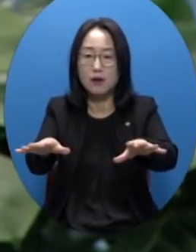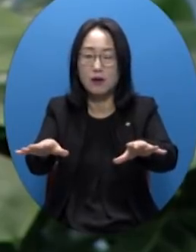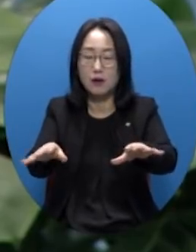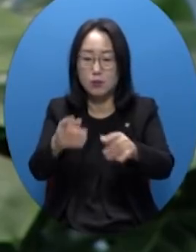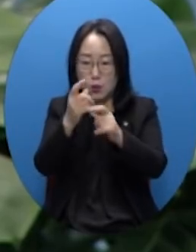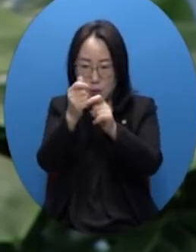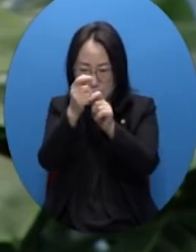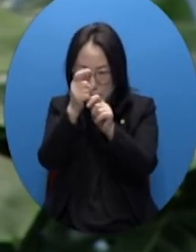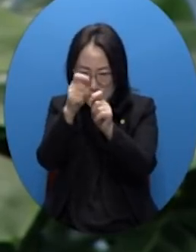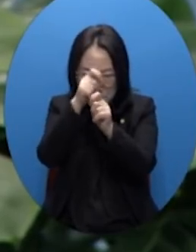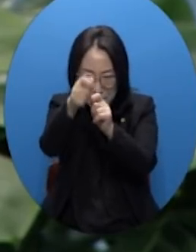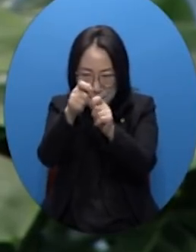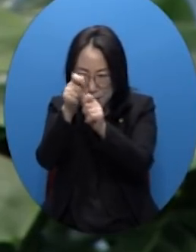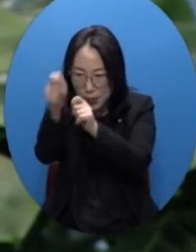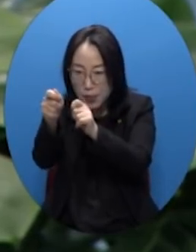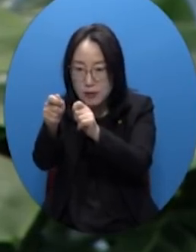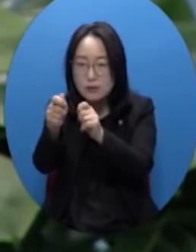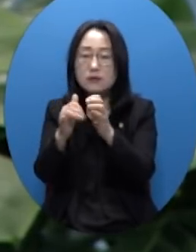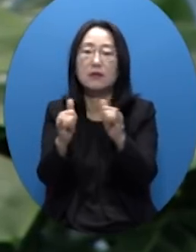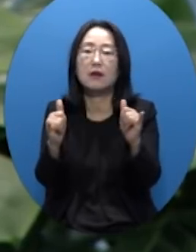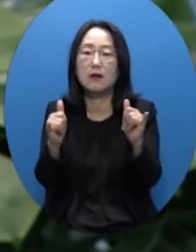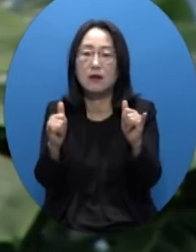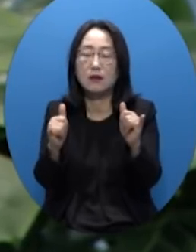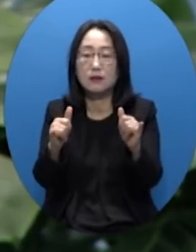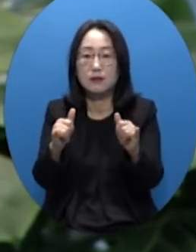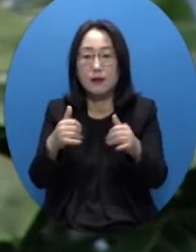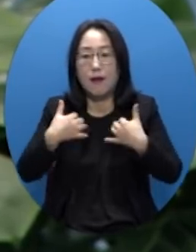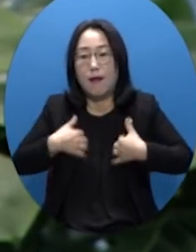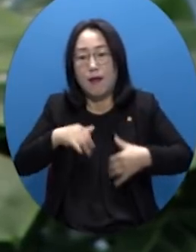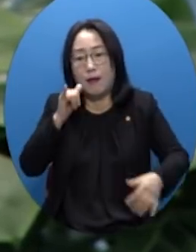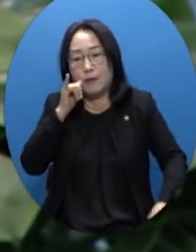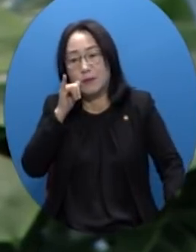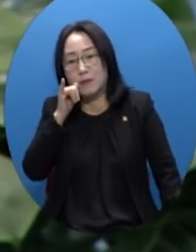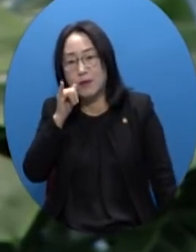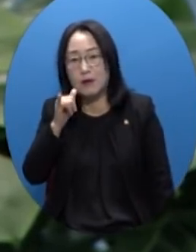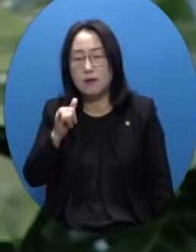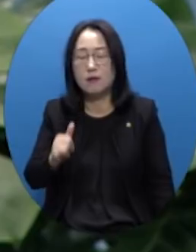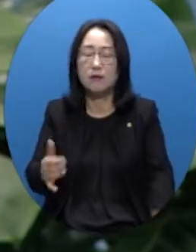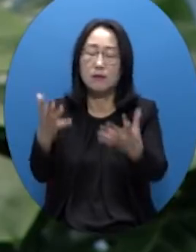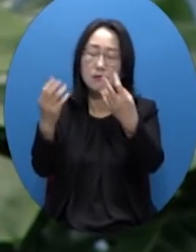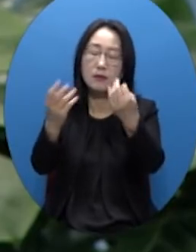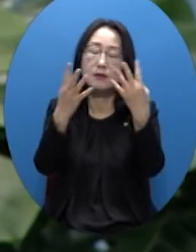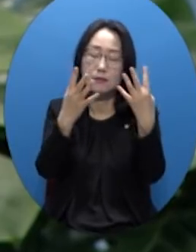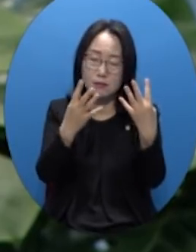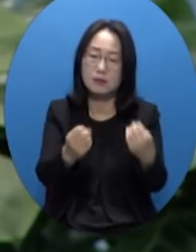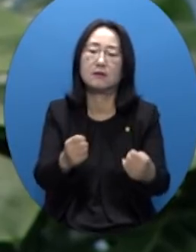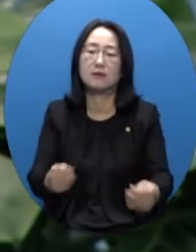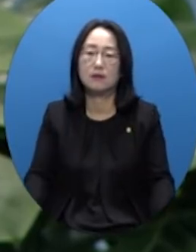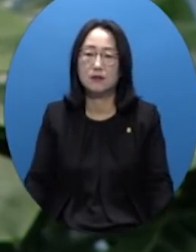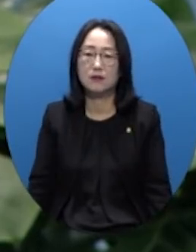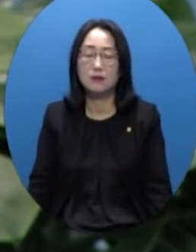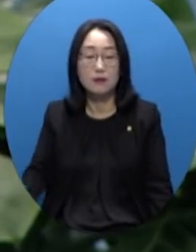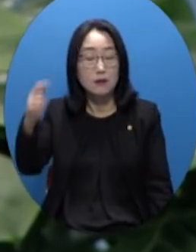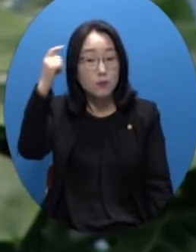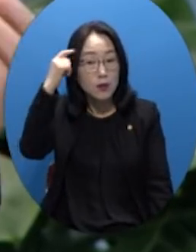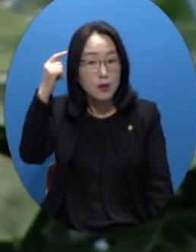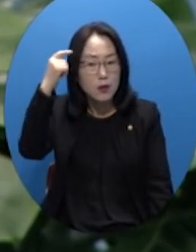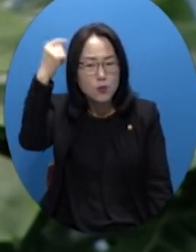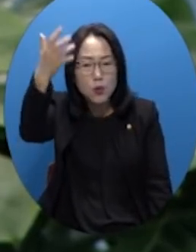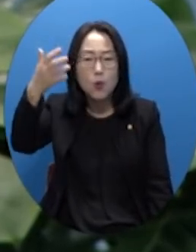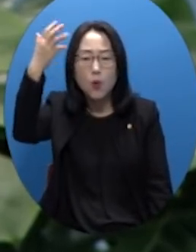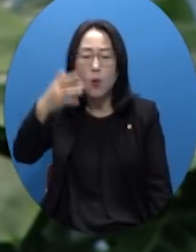도박하는 사람들이 상큼하게 빨리 사람들이 넘어 뭐라뭐라 많이 있습니다 영혼의 갈급함을